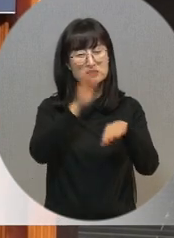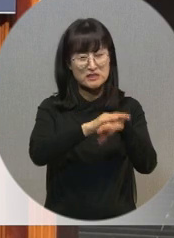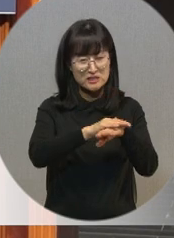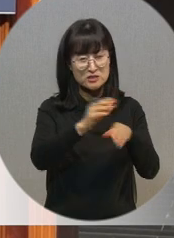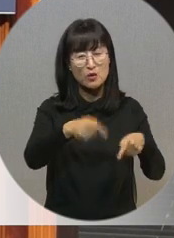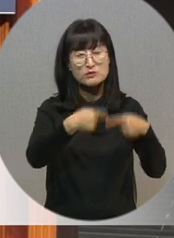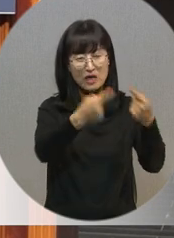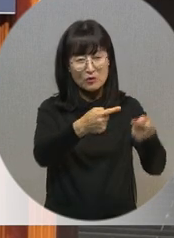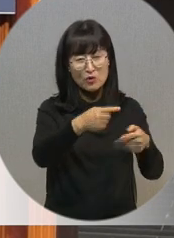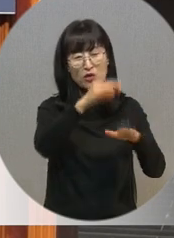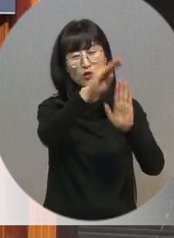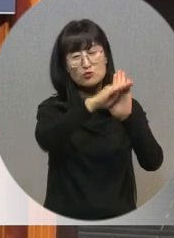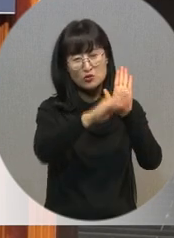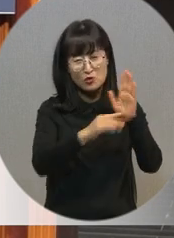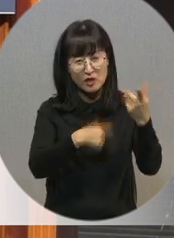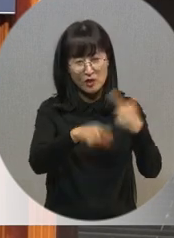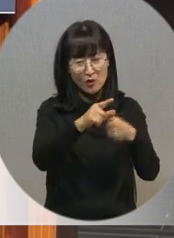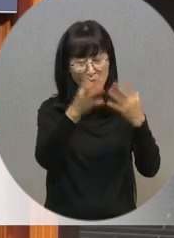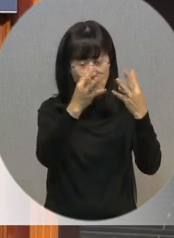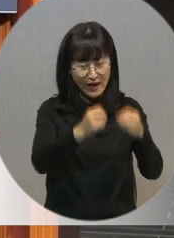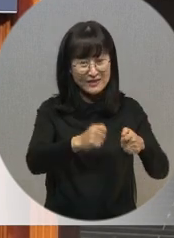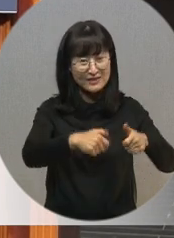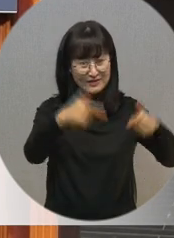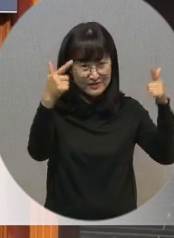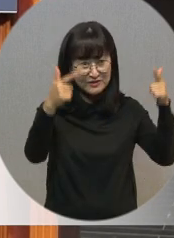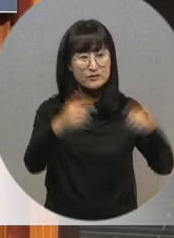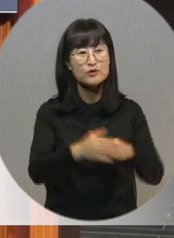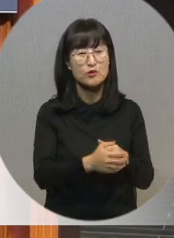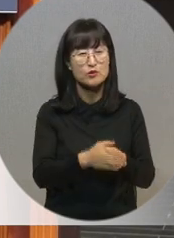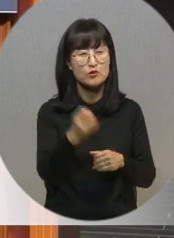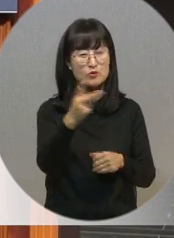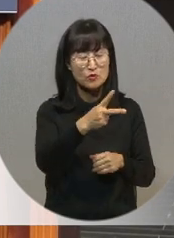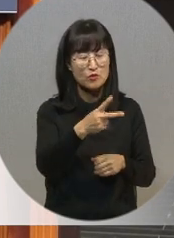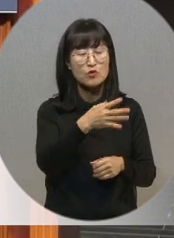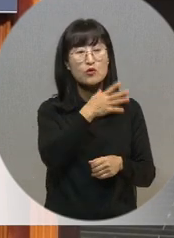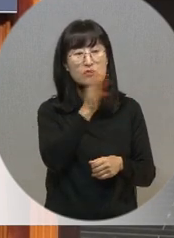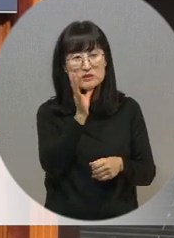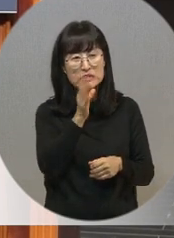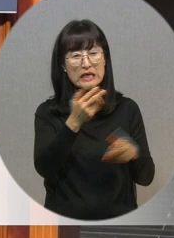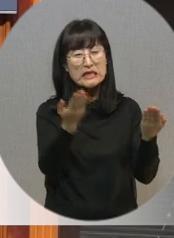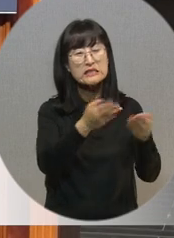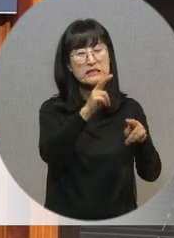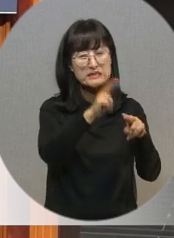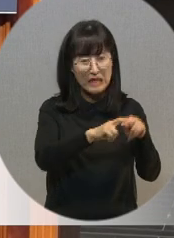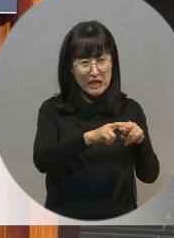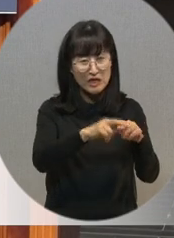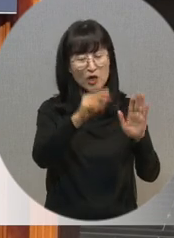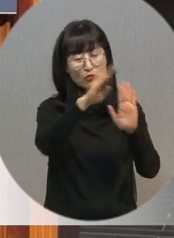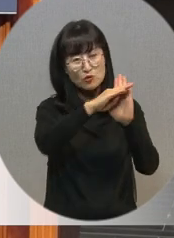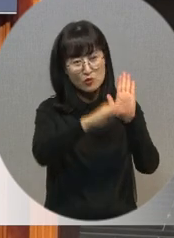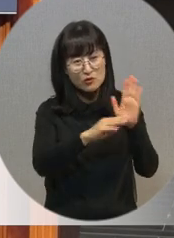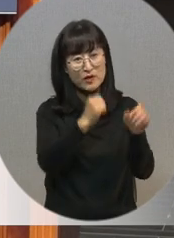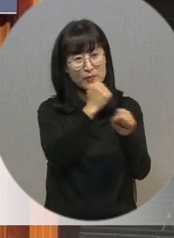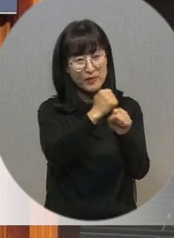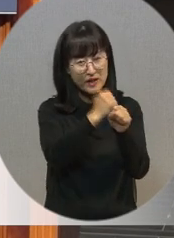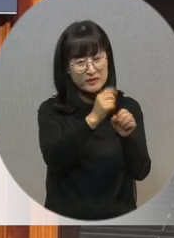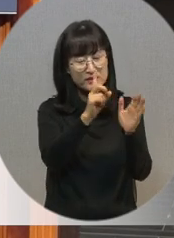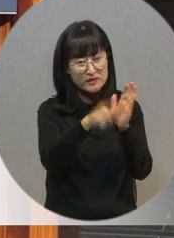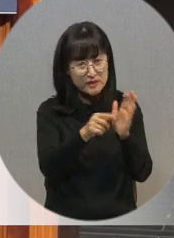프로그램 더 많이 늘려가고요. 어르신들의 일자리 혹은 프로그램을 만드는 데